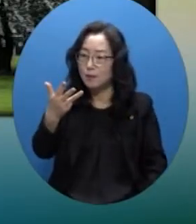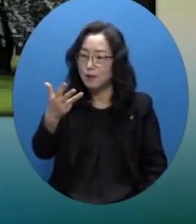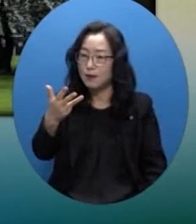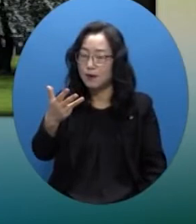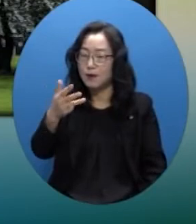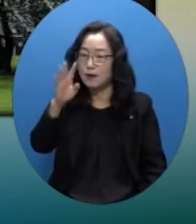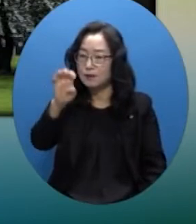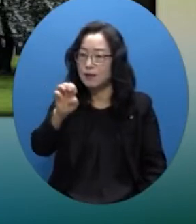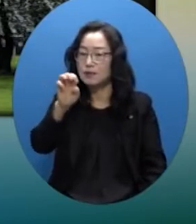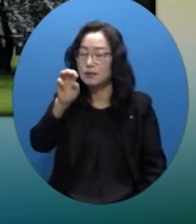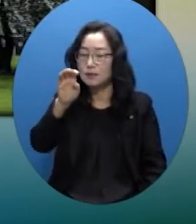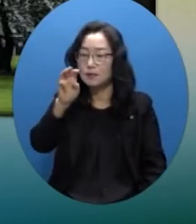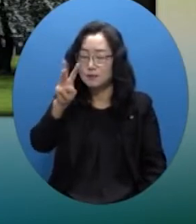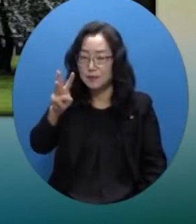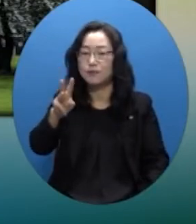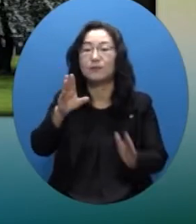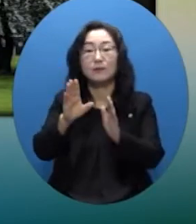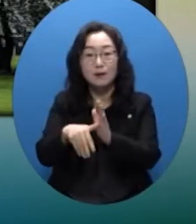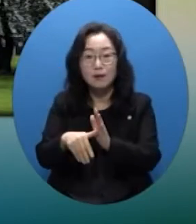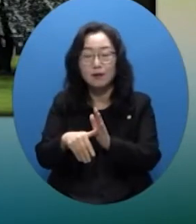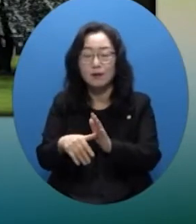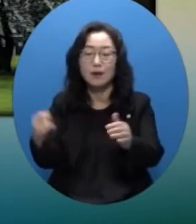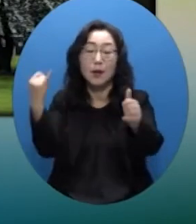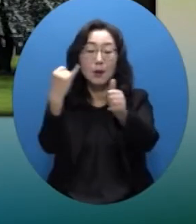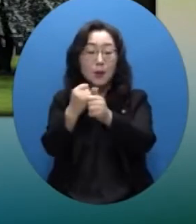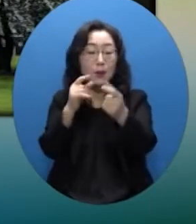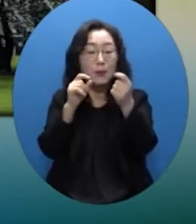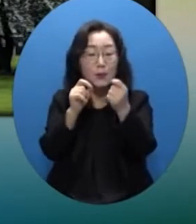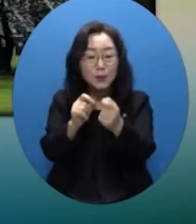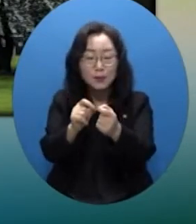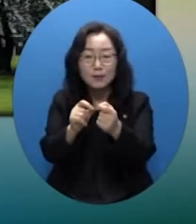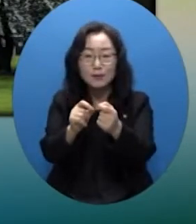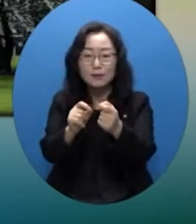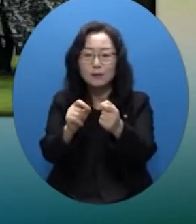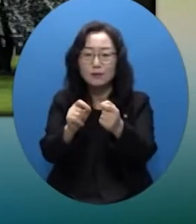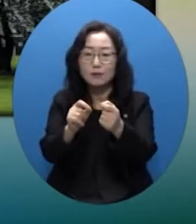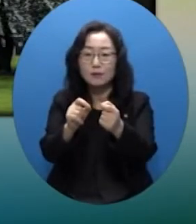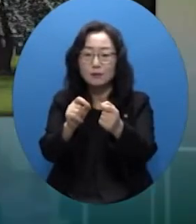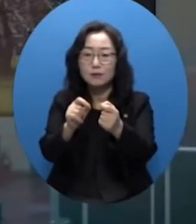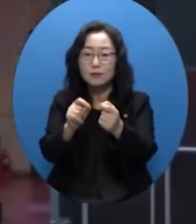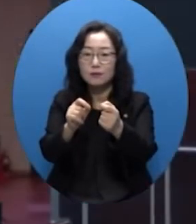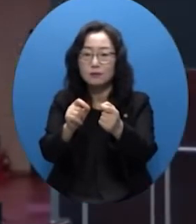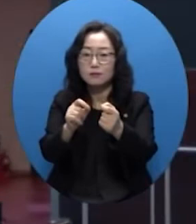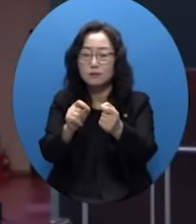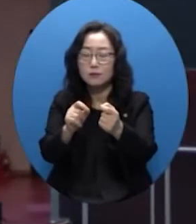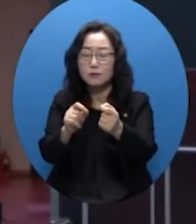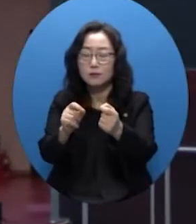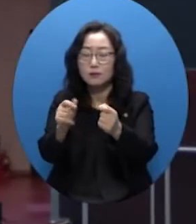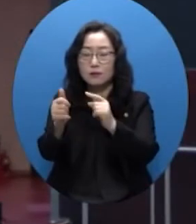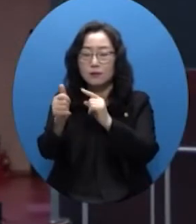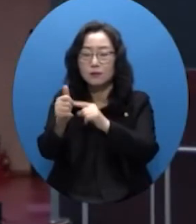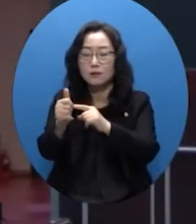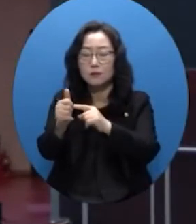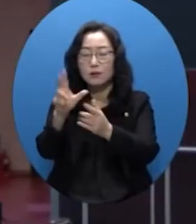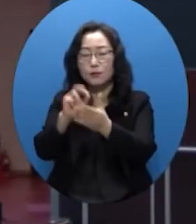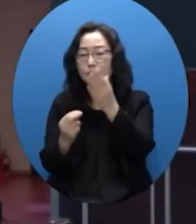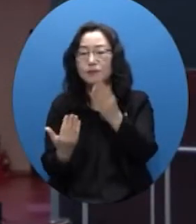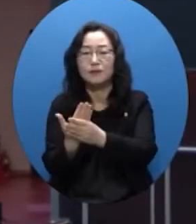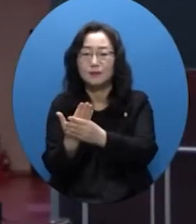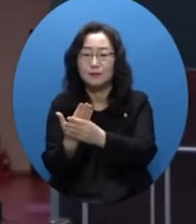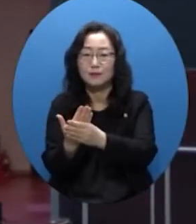1843년 결혼을 앞두고 가 큰 비극을 맞이하게 됩니다